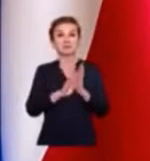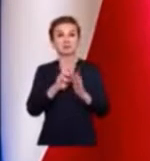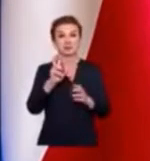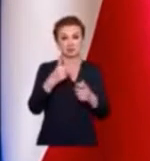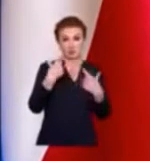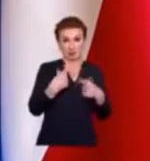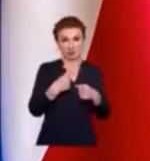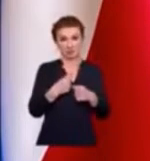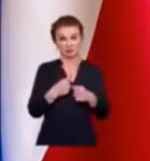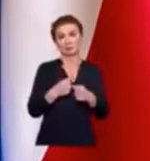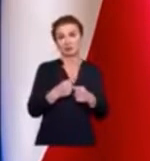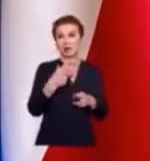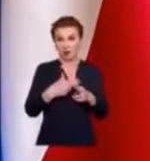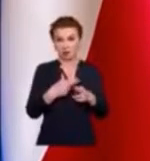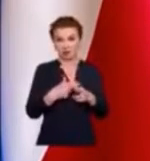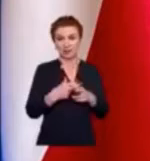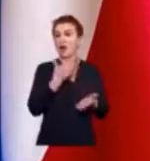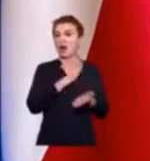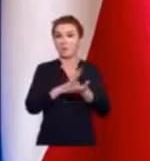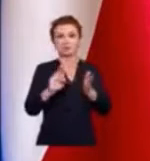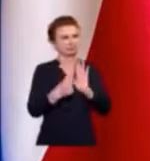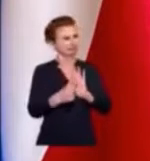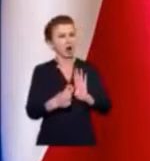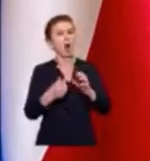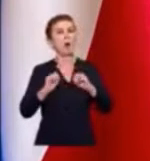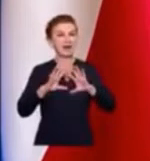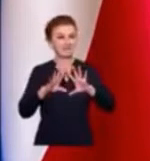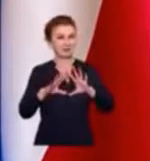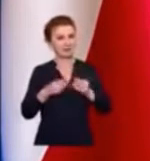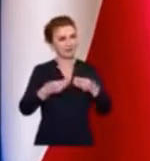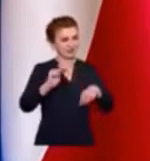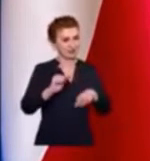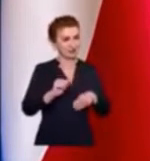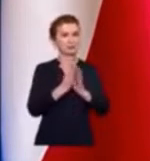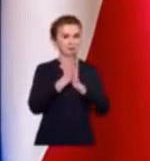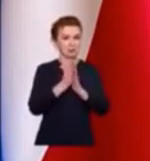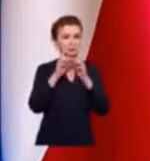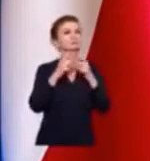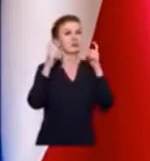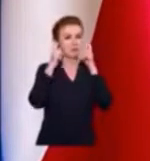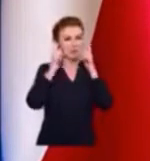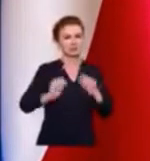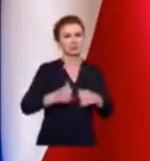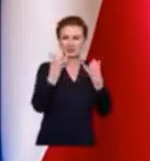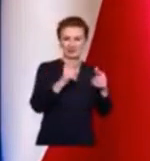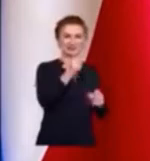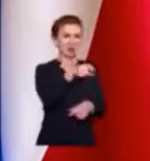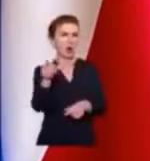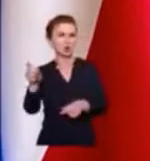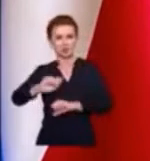pewnie bezobjawowych jest nieco więcej, nośmy te maski, żeby chronić innych. My